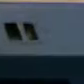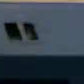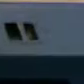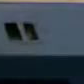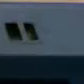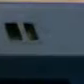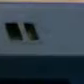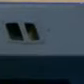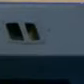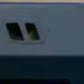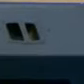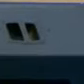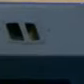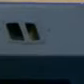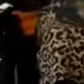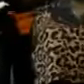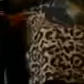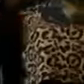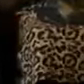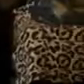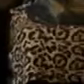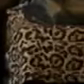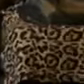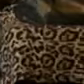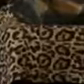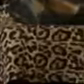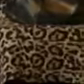c'est l'âme sont effacés